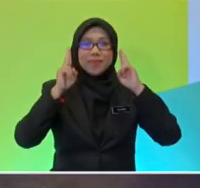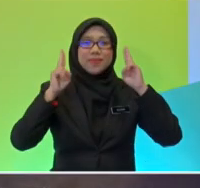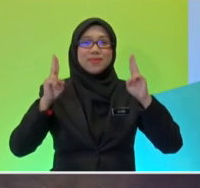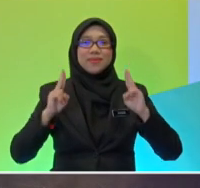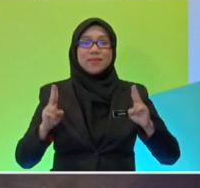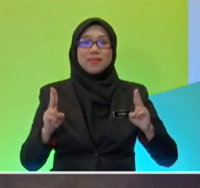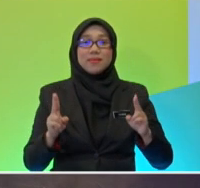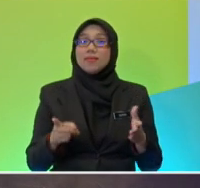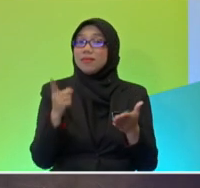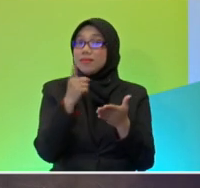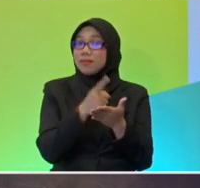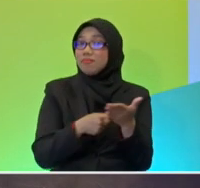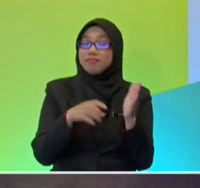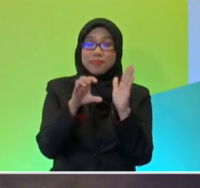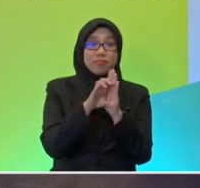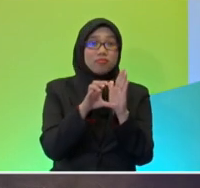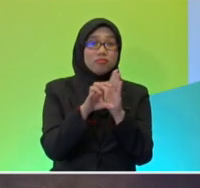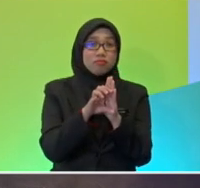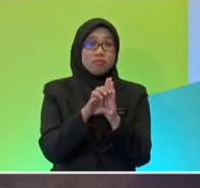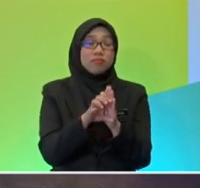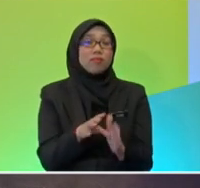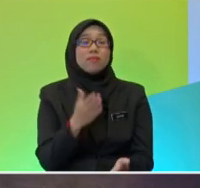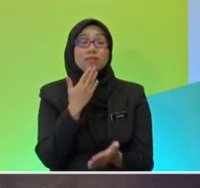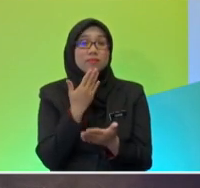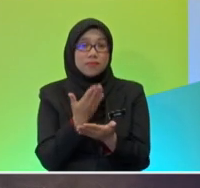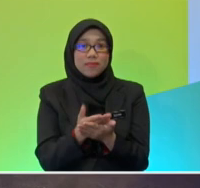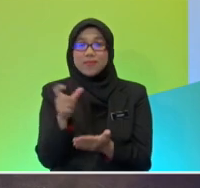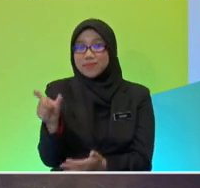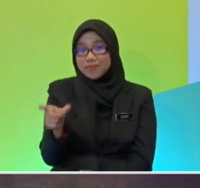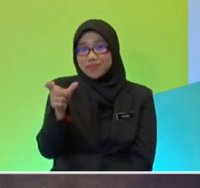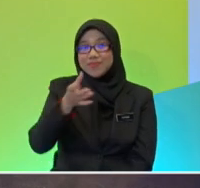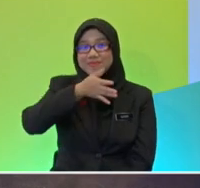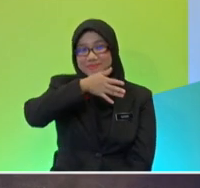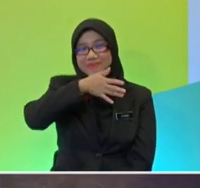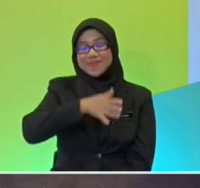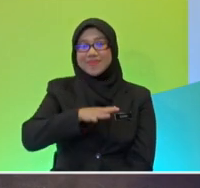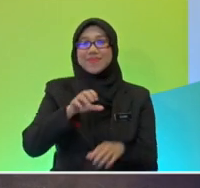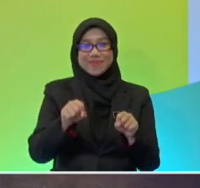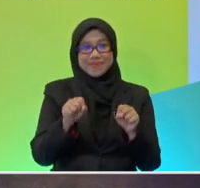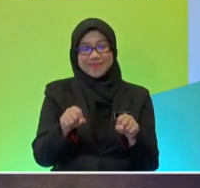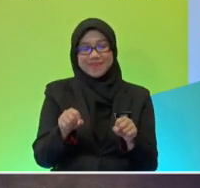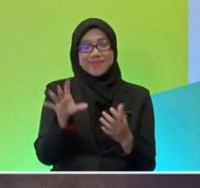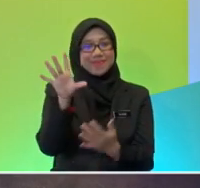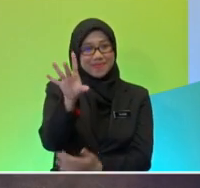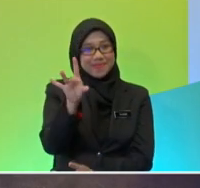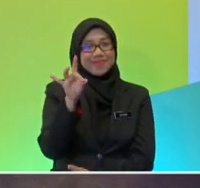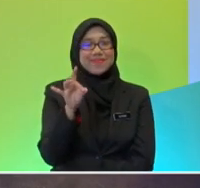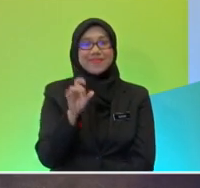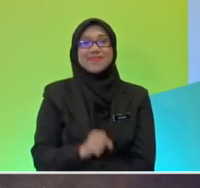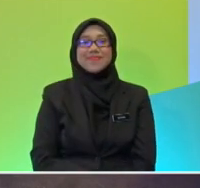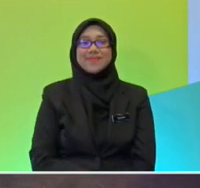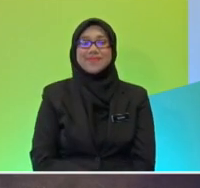Ustadzah Apakah contoh teladan yang baik dari nabi kita Muhammad yang boleh kita ambil Baiklah